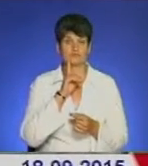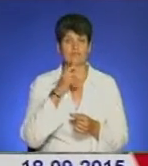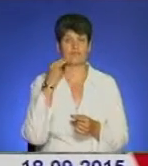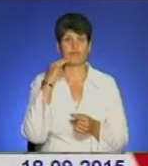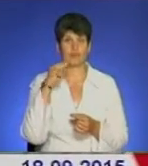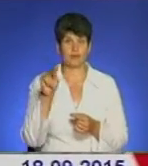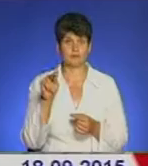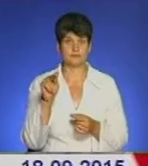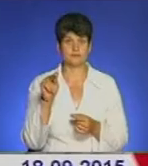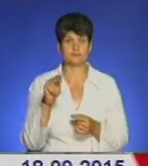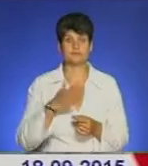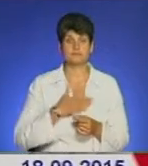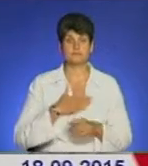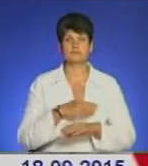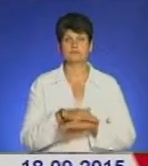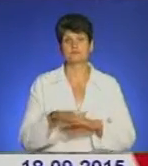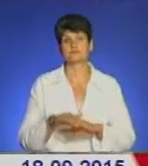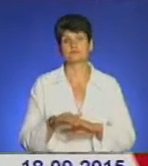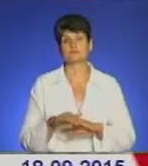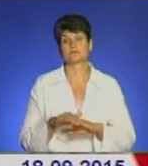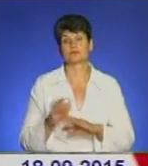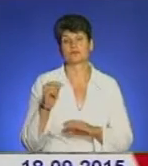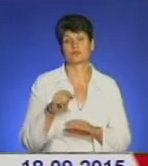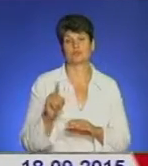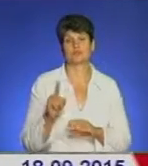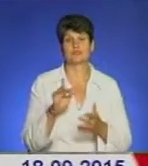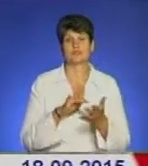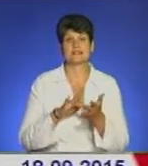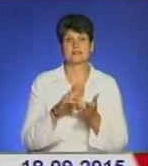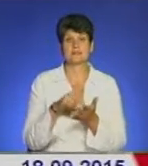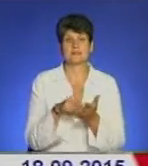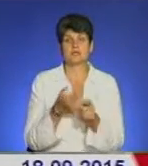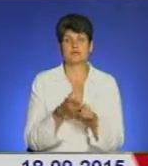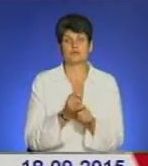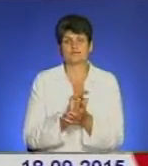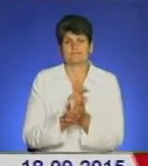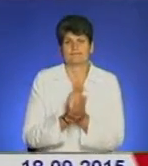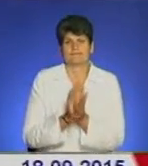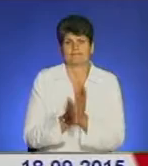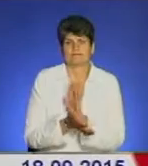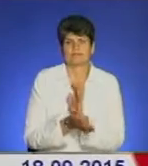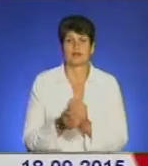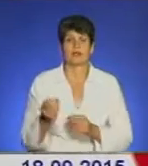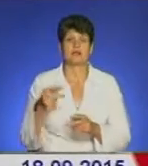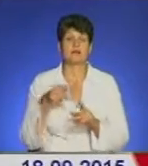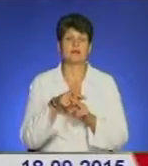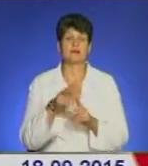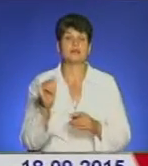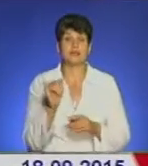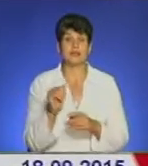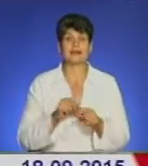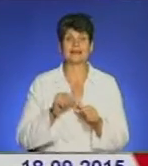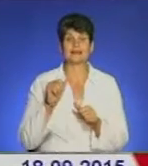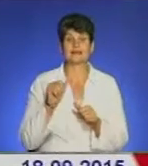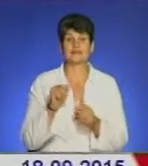ефективніше на наших вулицях, бо тому що центр міста дуже сильно навантажений. І крім громадського, ну,